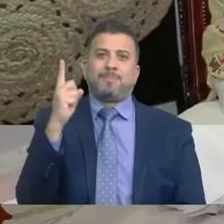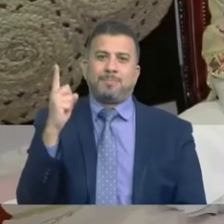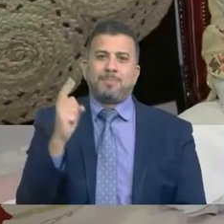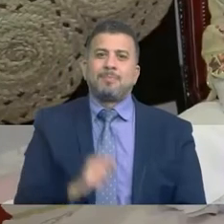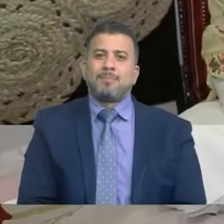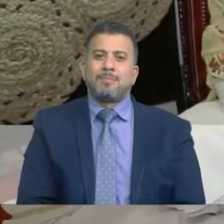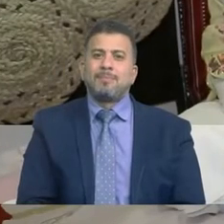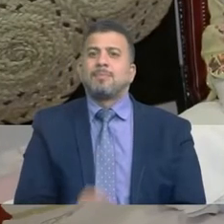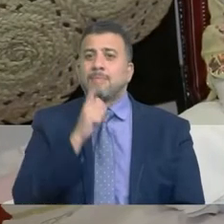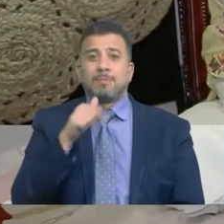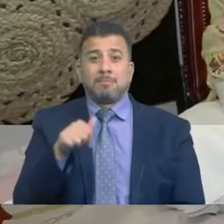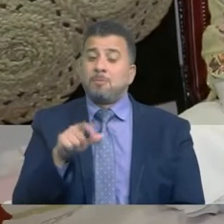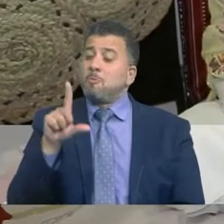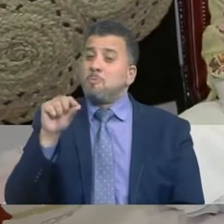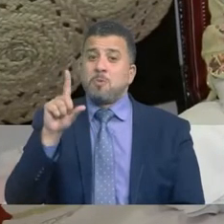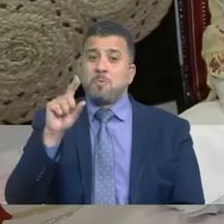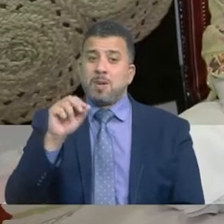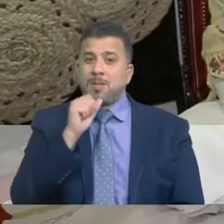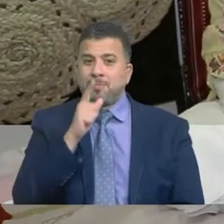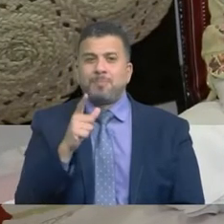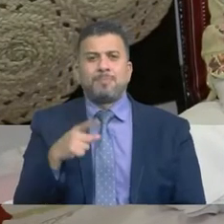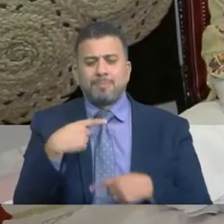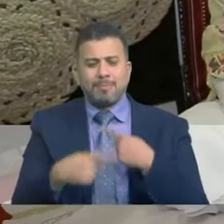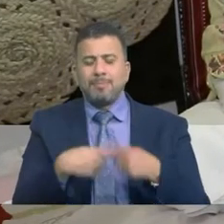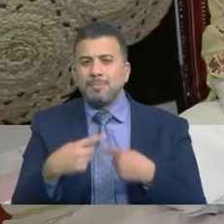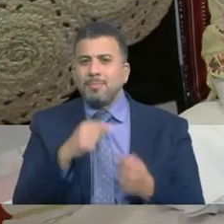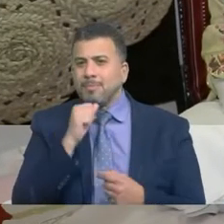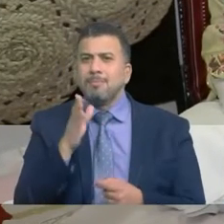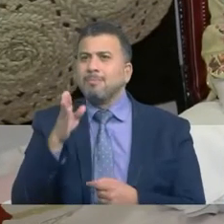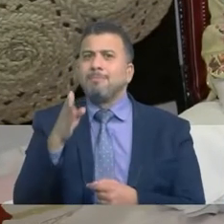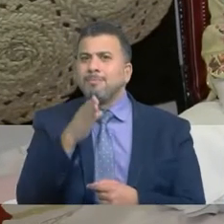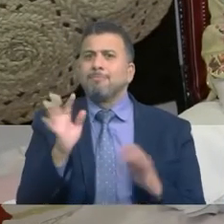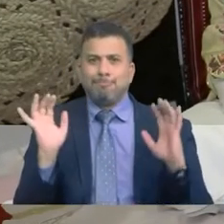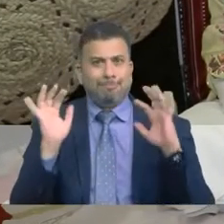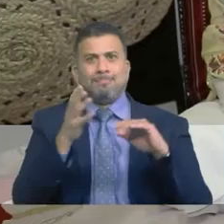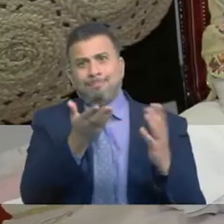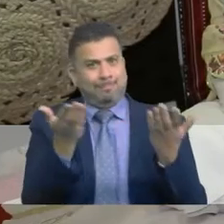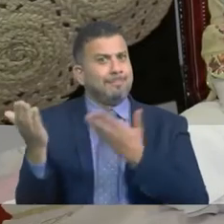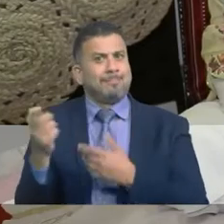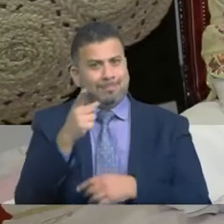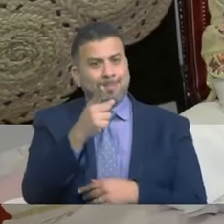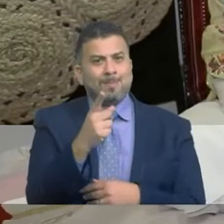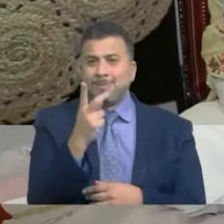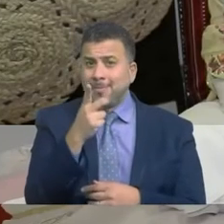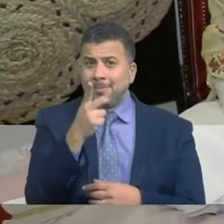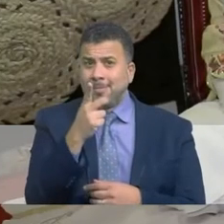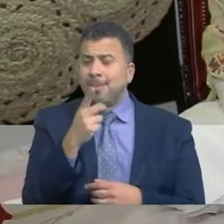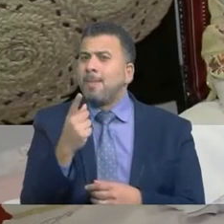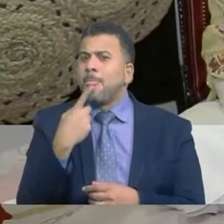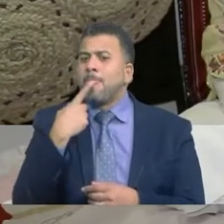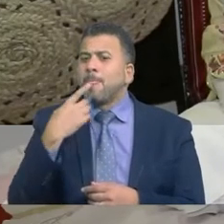إذن هي تجربة مميزة تتيحها الأيام لزوارها، فلا تفوتوا عليكم تجربة